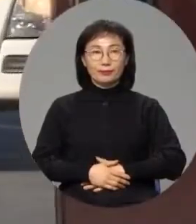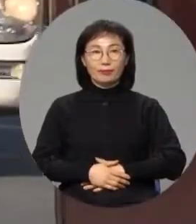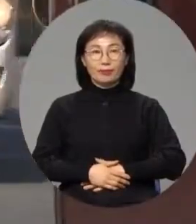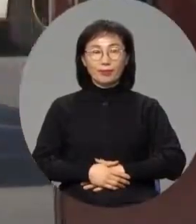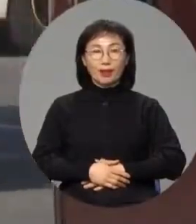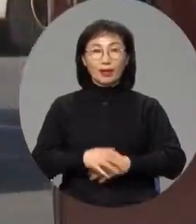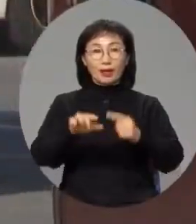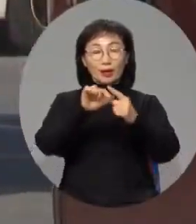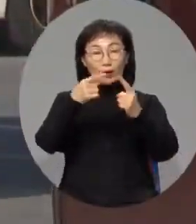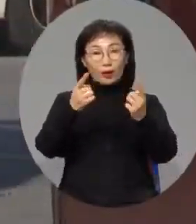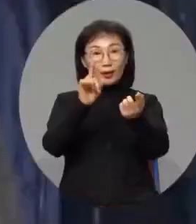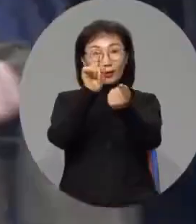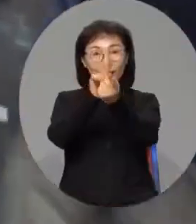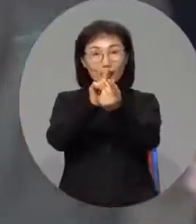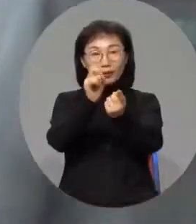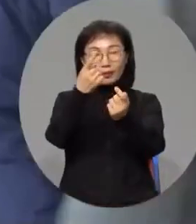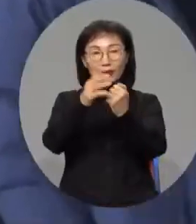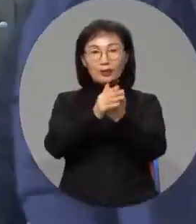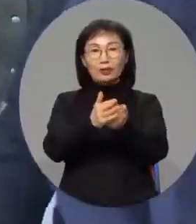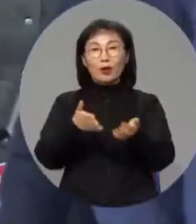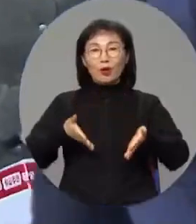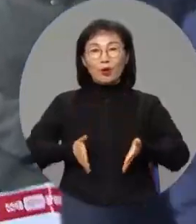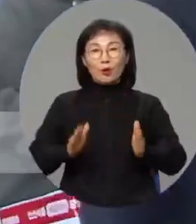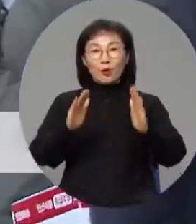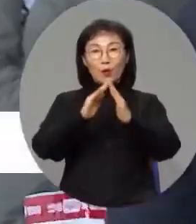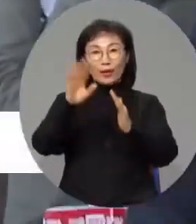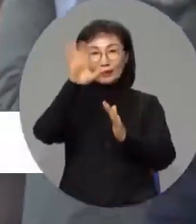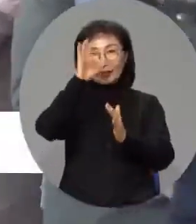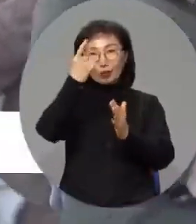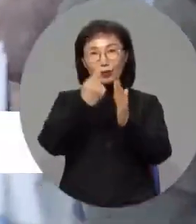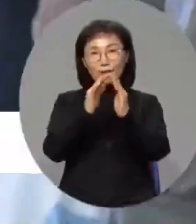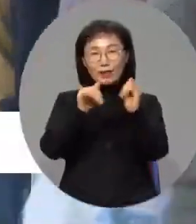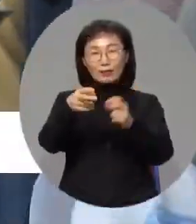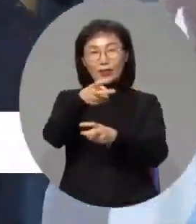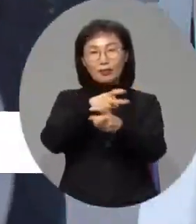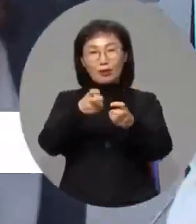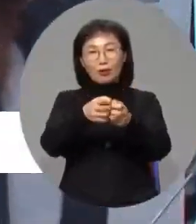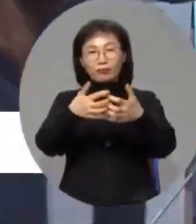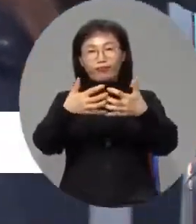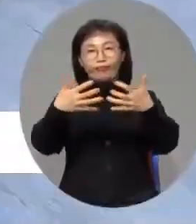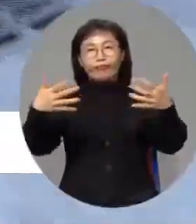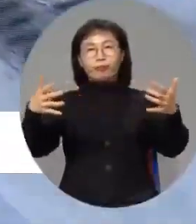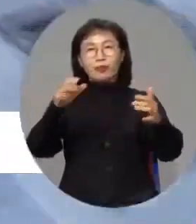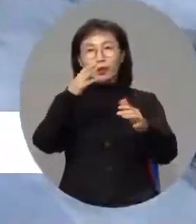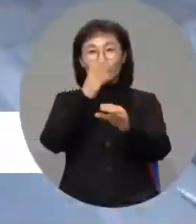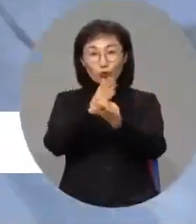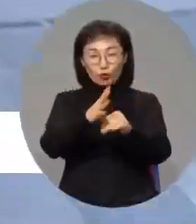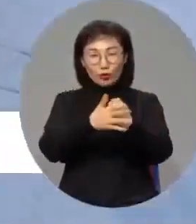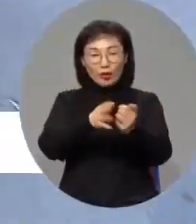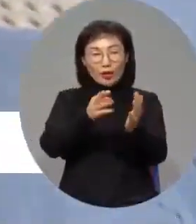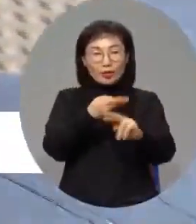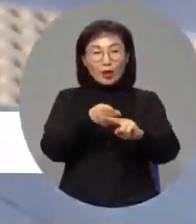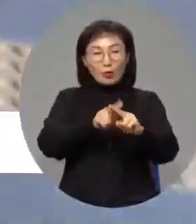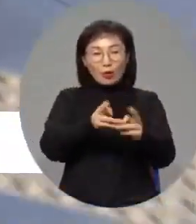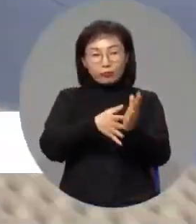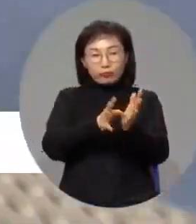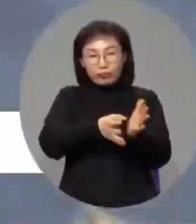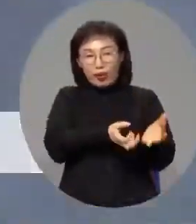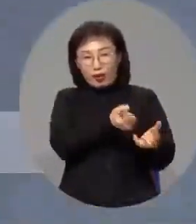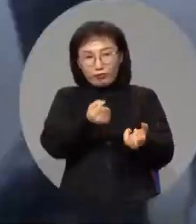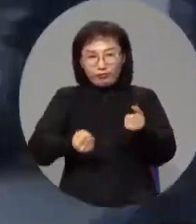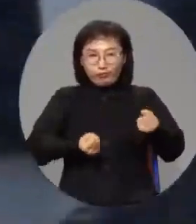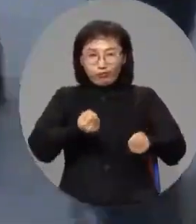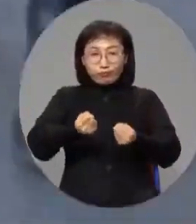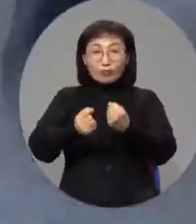설 연휴를 맞아 귀성객들로 버스 터미널이 북적입니다. 저마다 선물 꾸러미를 들고 고향집을